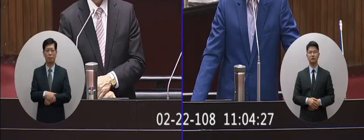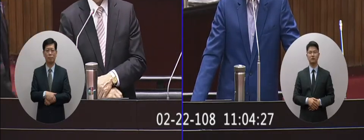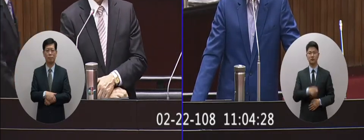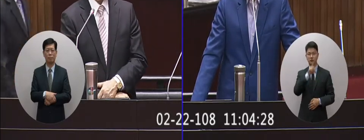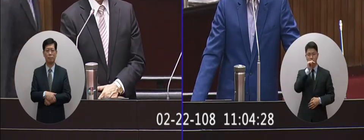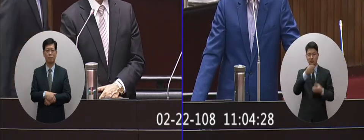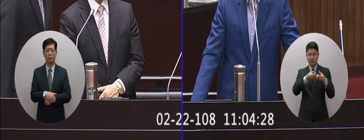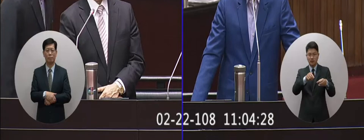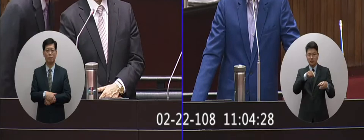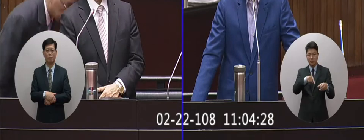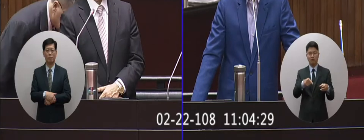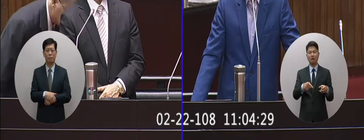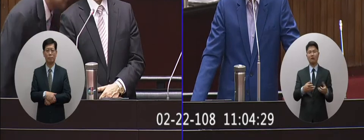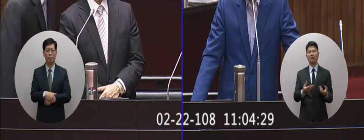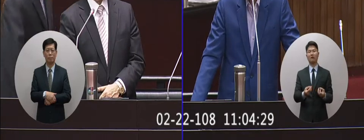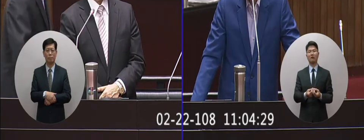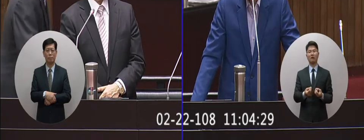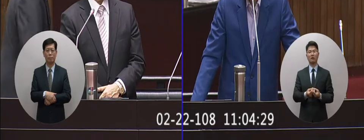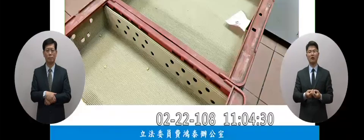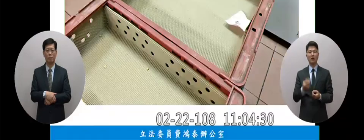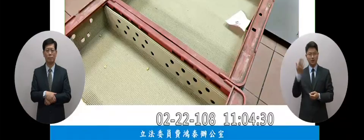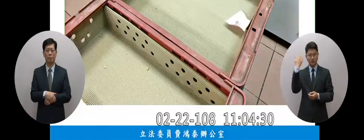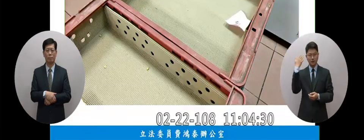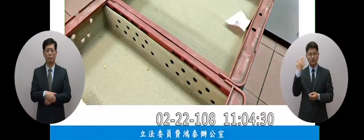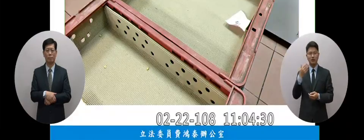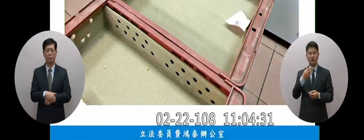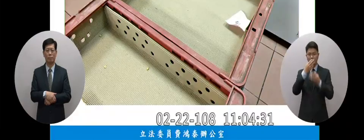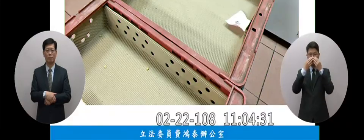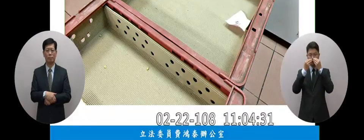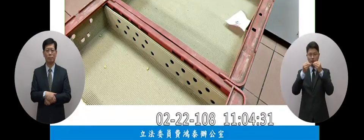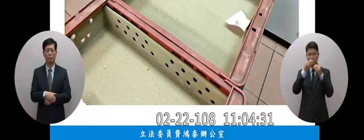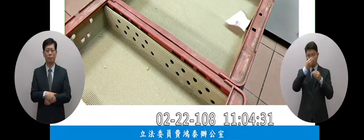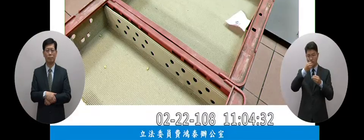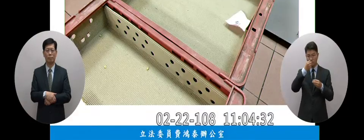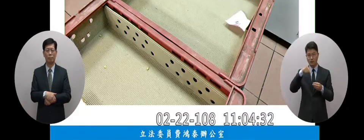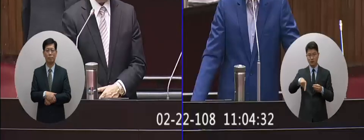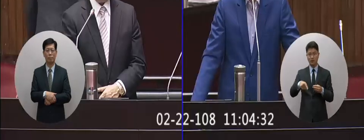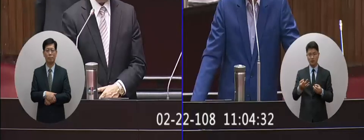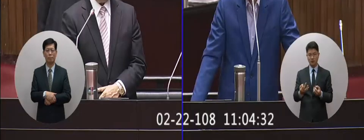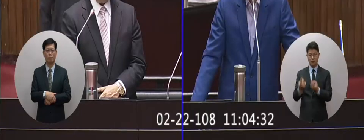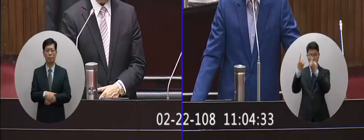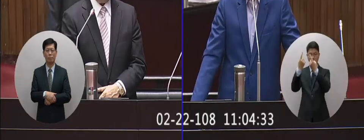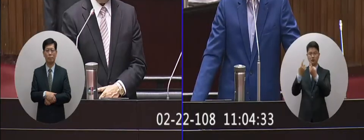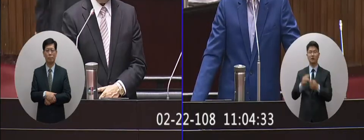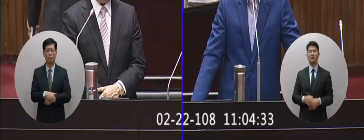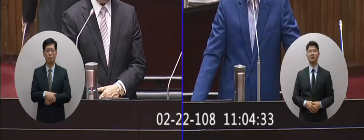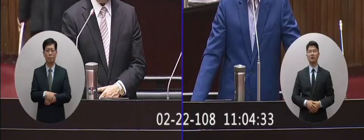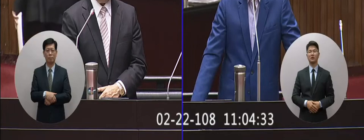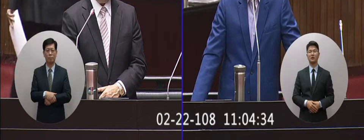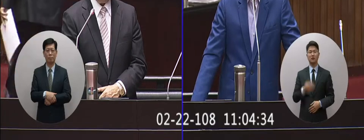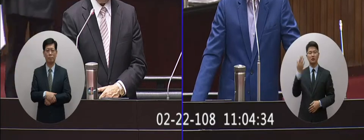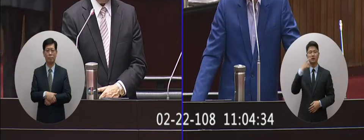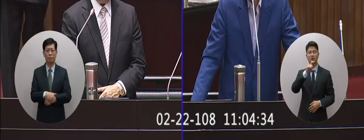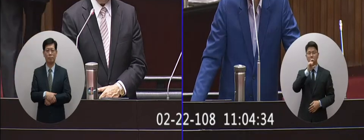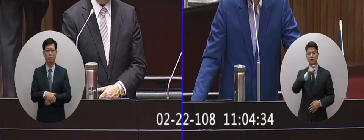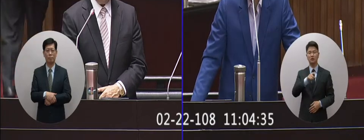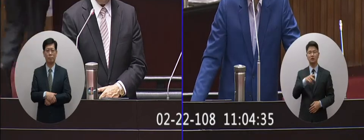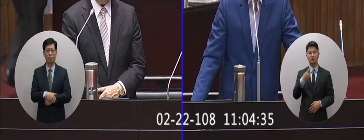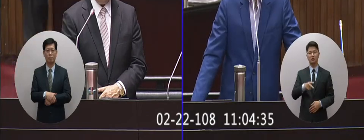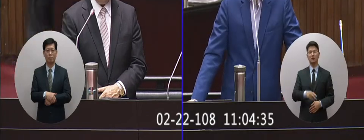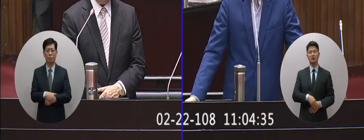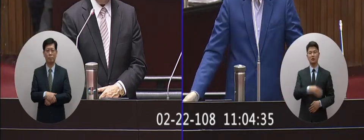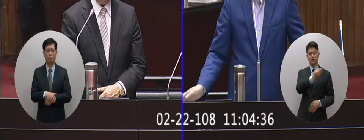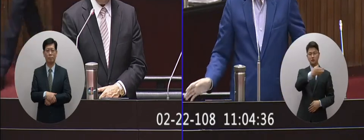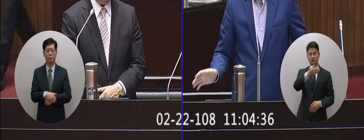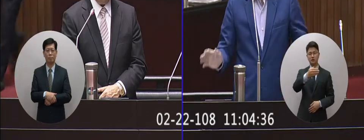鸡蛋之乱，之前有卫生纸之乱，史称的安史之乱，又有四九九